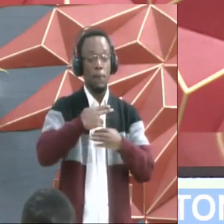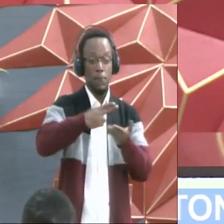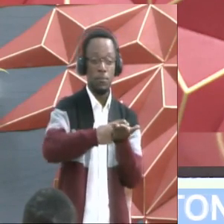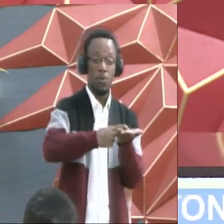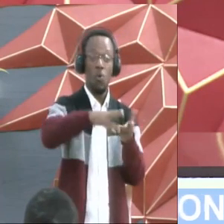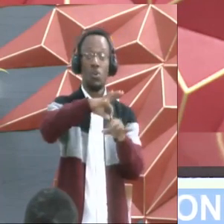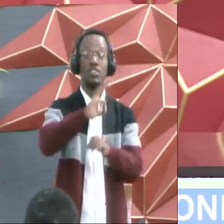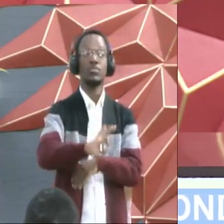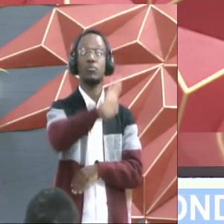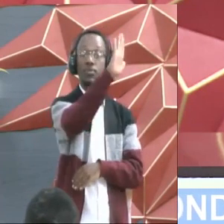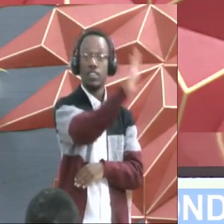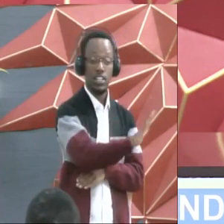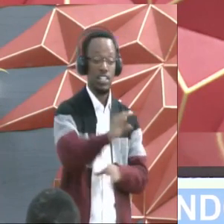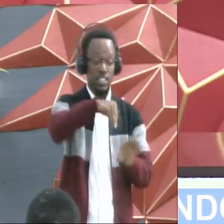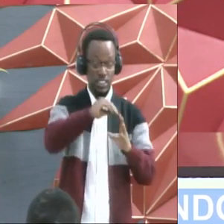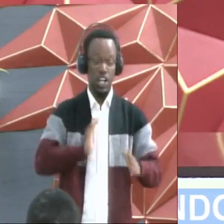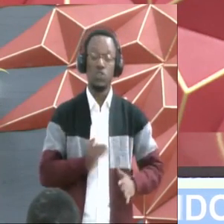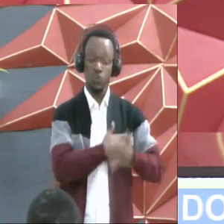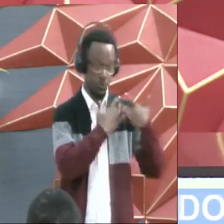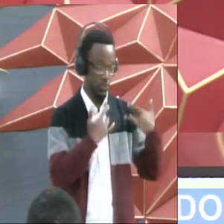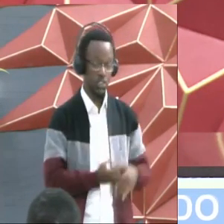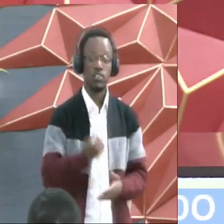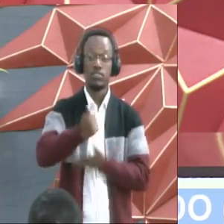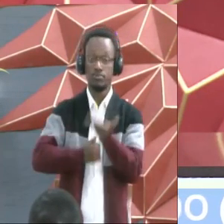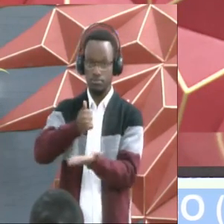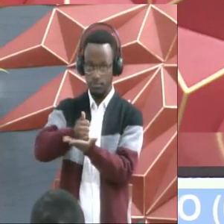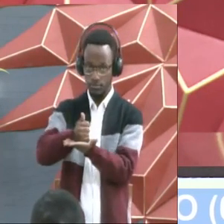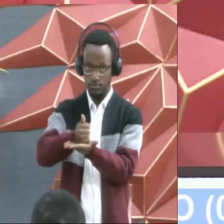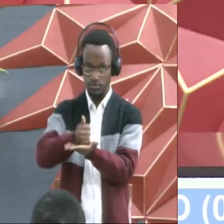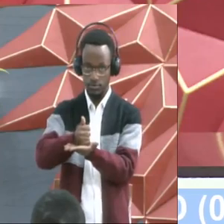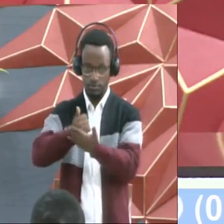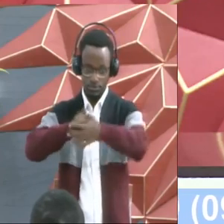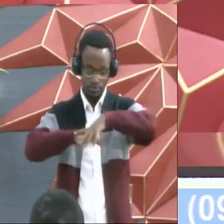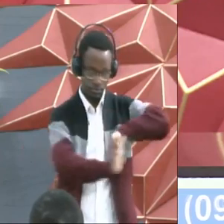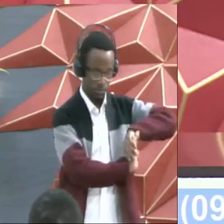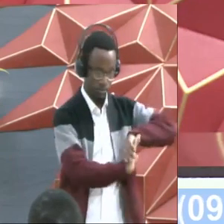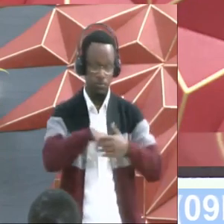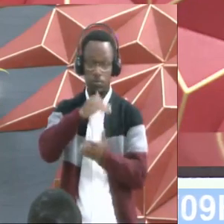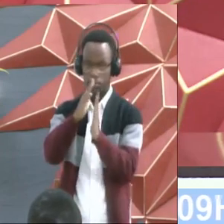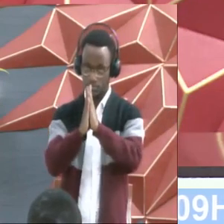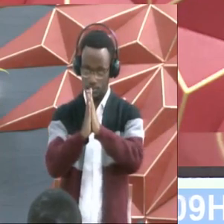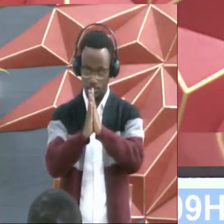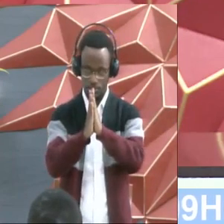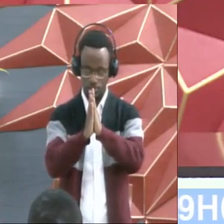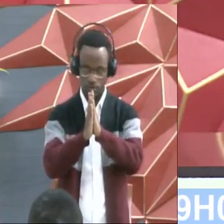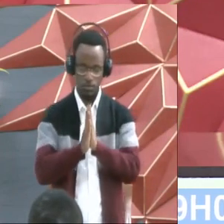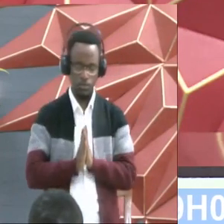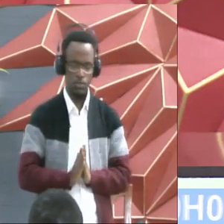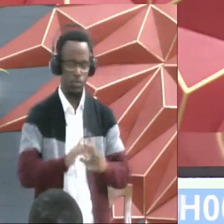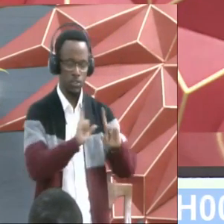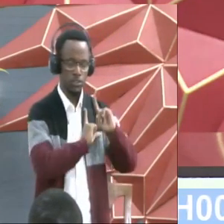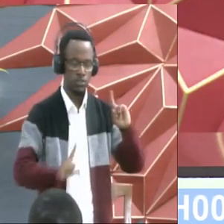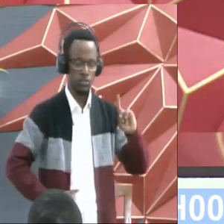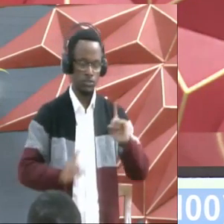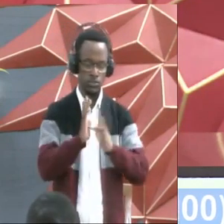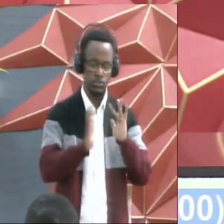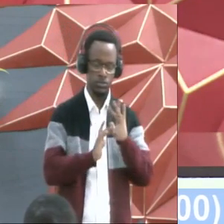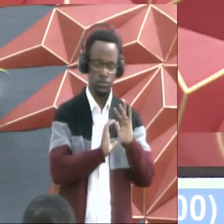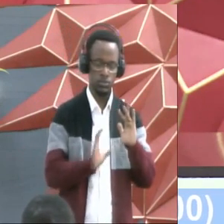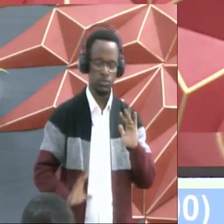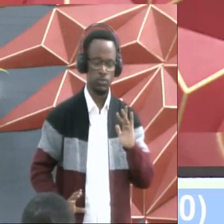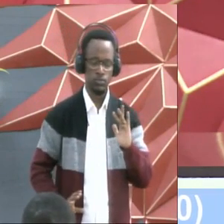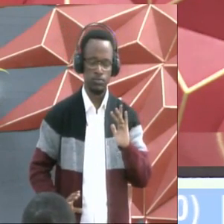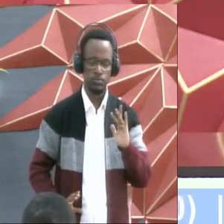mwemu wayo mu mitima yacu. Amen. dusenge. Prions. Mwami wacu Yesu